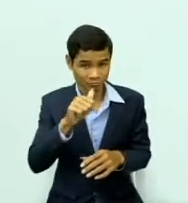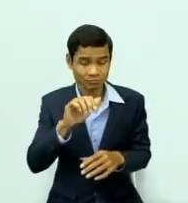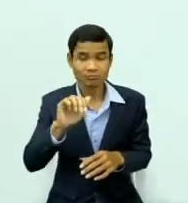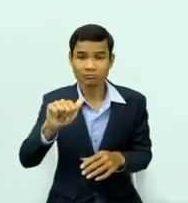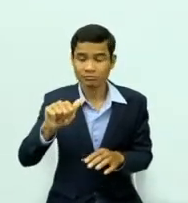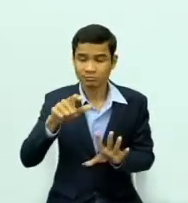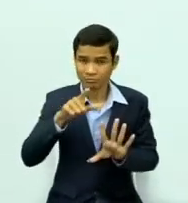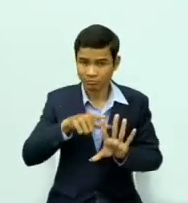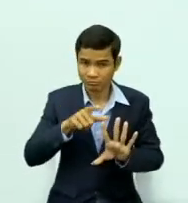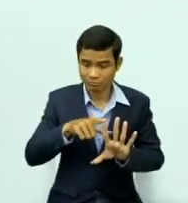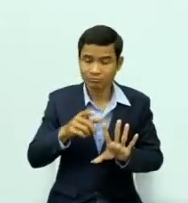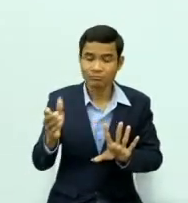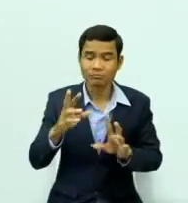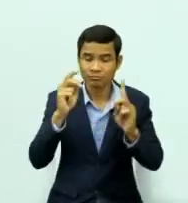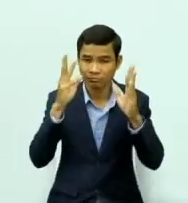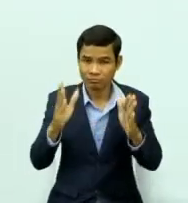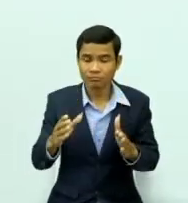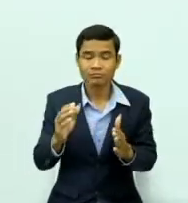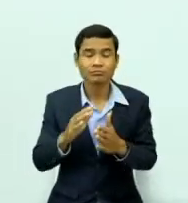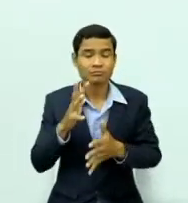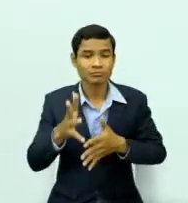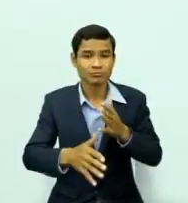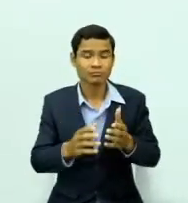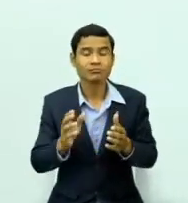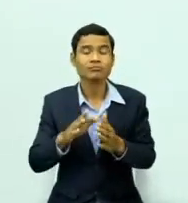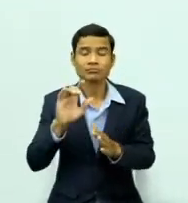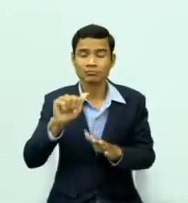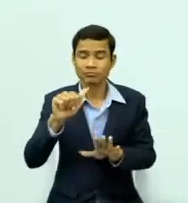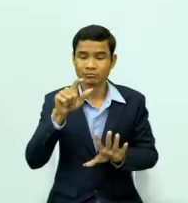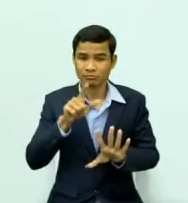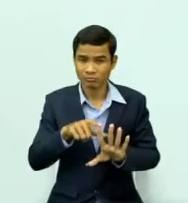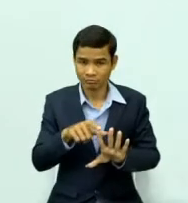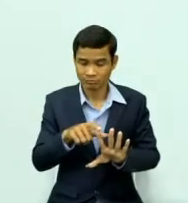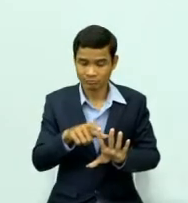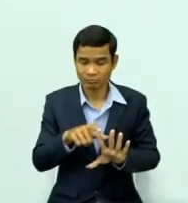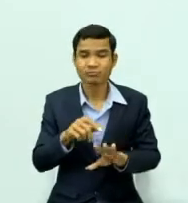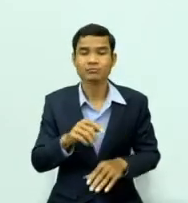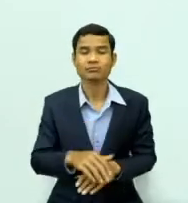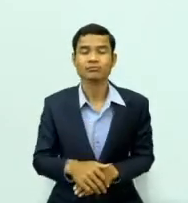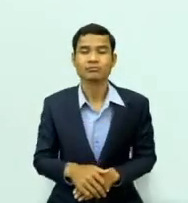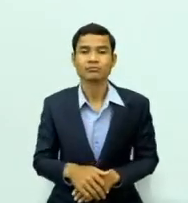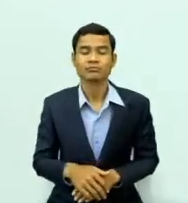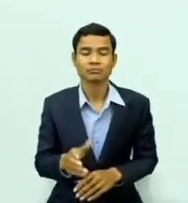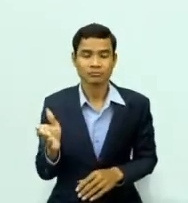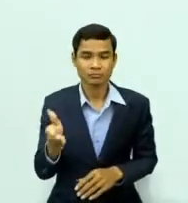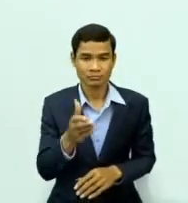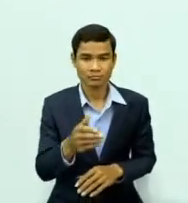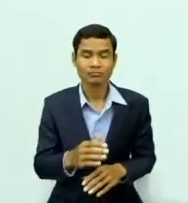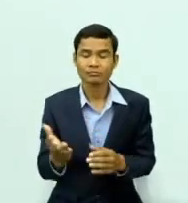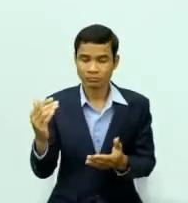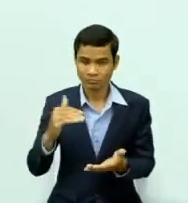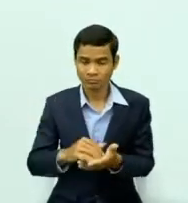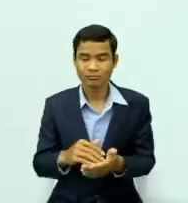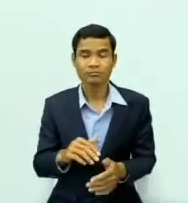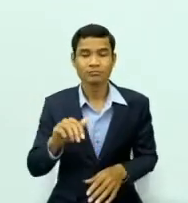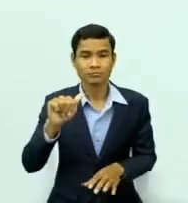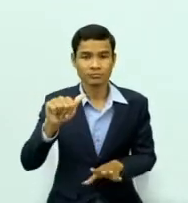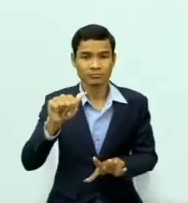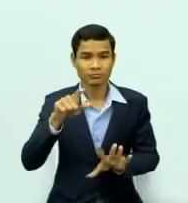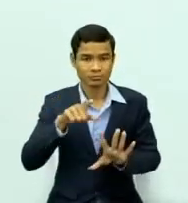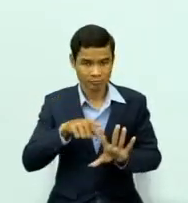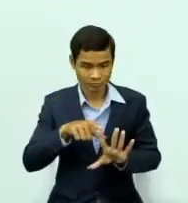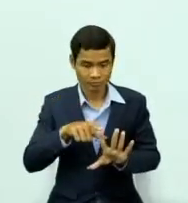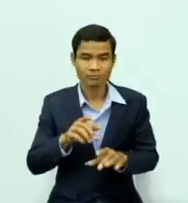nó. Chà này cứ nâng mình lỡ sô nhỏ này con sẽ đáp nhỏ. Chà đồng tiết